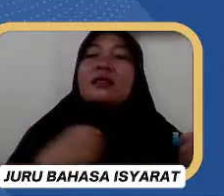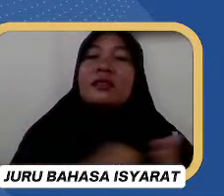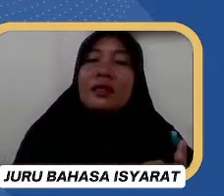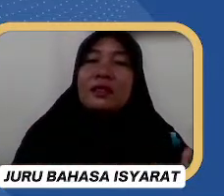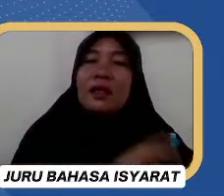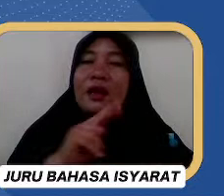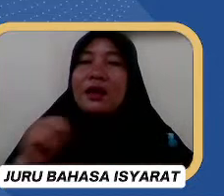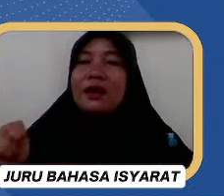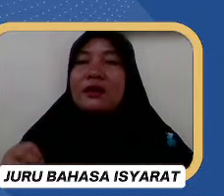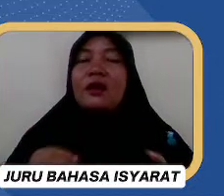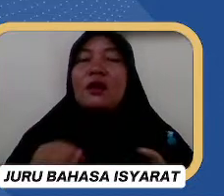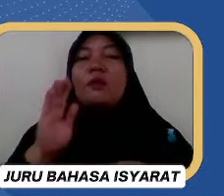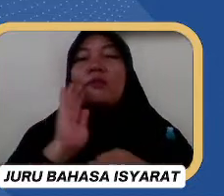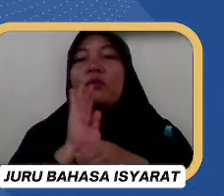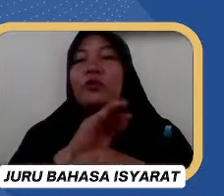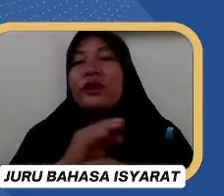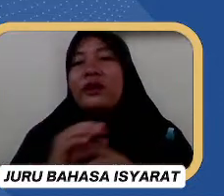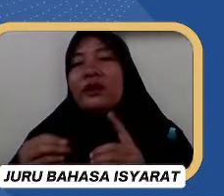menipisnya